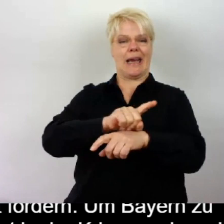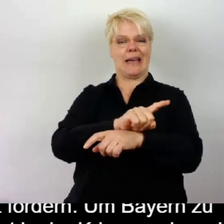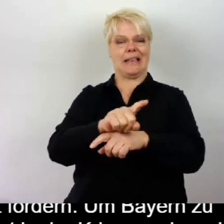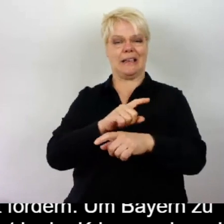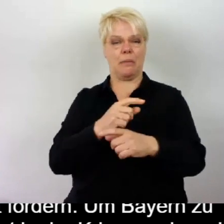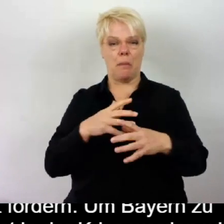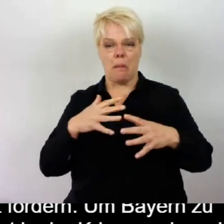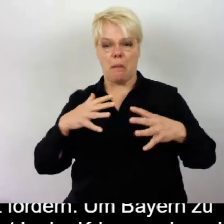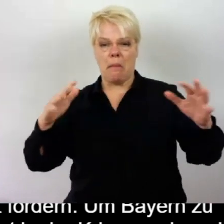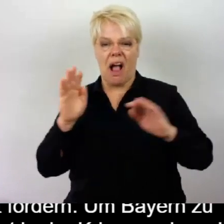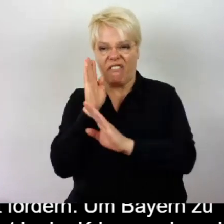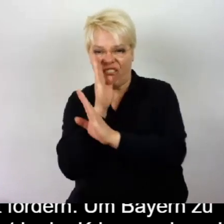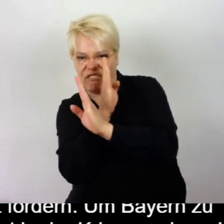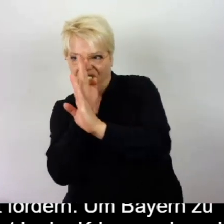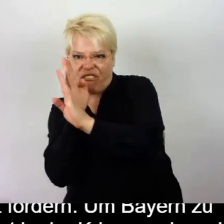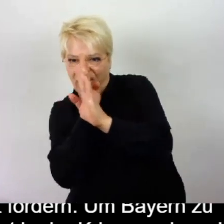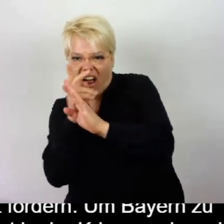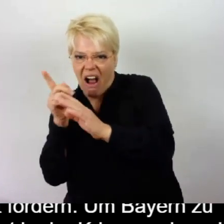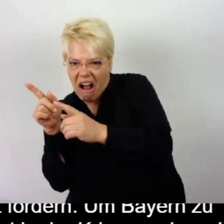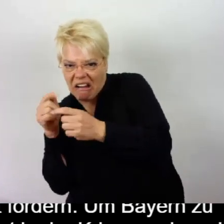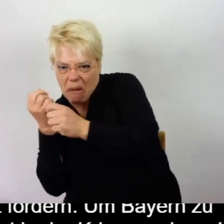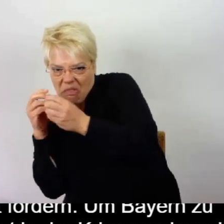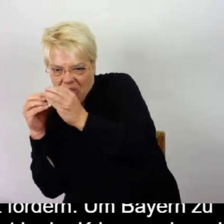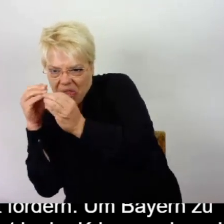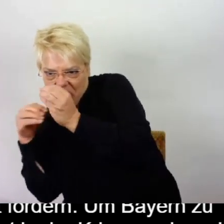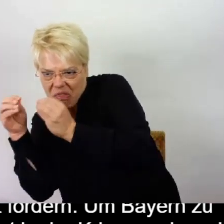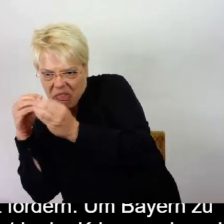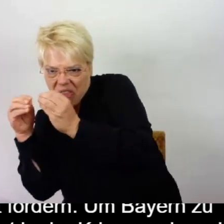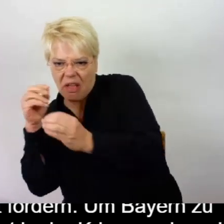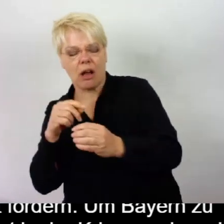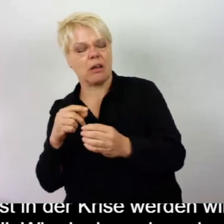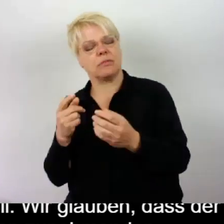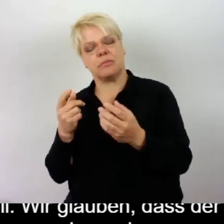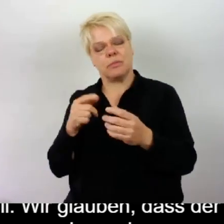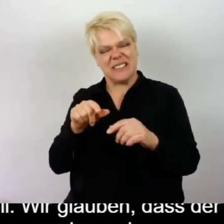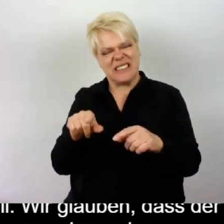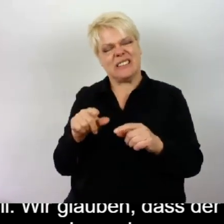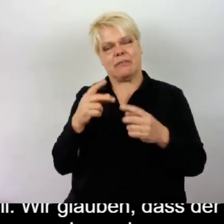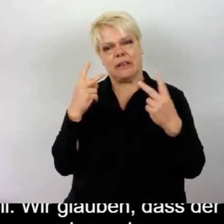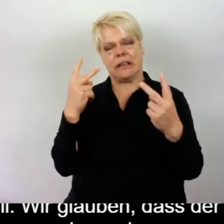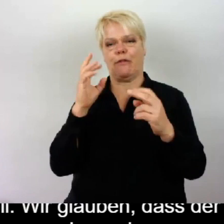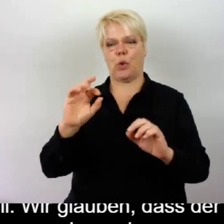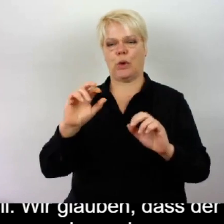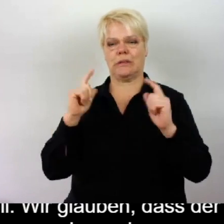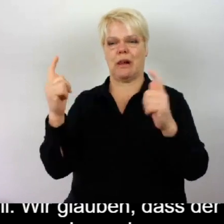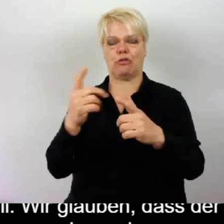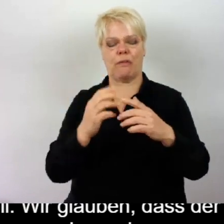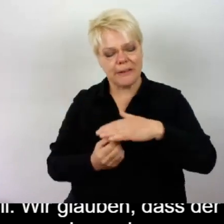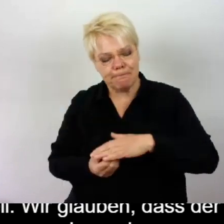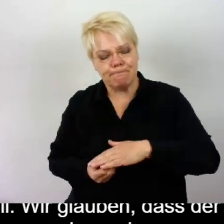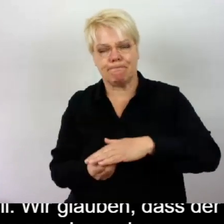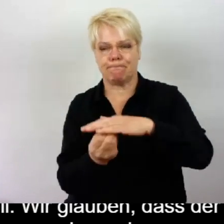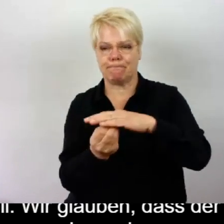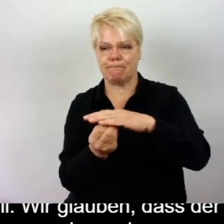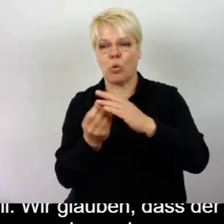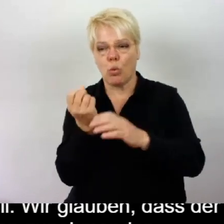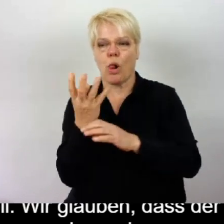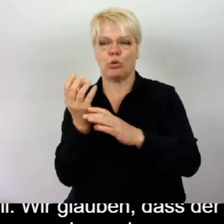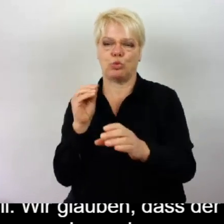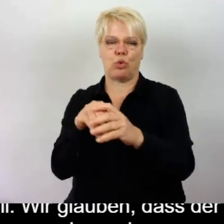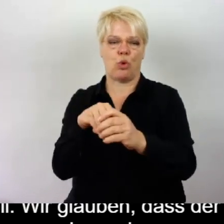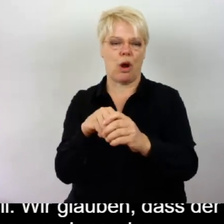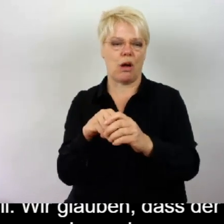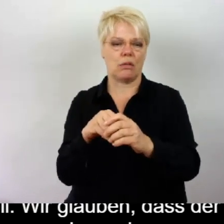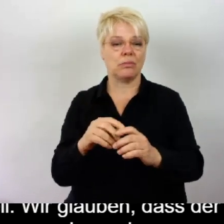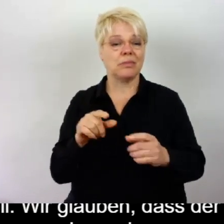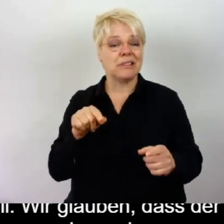Kunstminister Bernd Siebler, bitte. Herr Ministerpräsident, liebe Judith Gerlach, meine sehr geehrten Damen und Herren, Kunst und Kultur sind schlicht